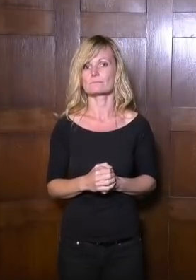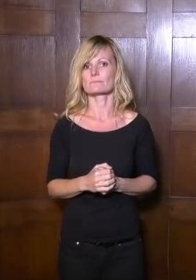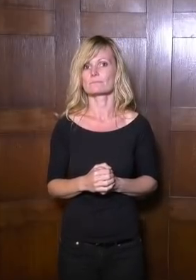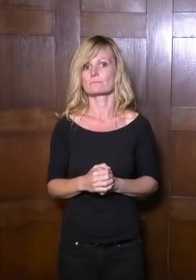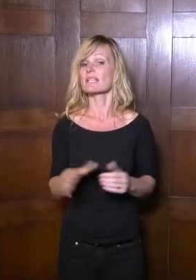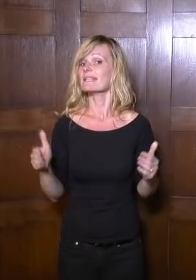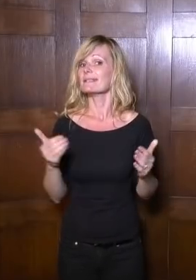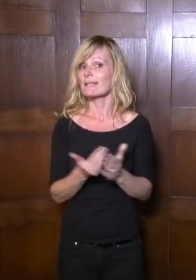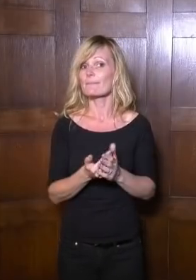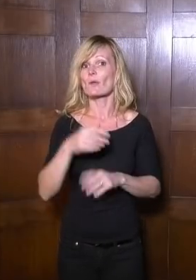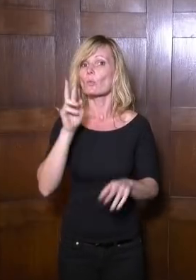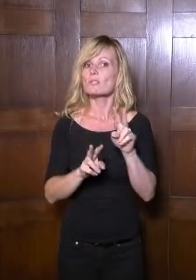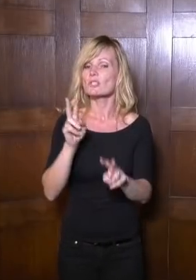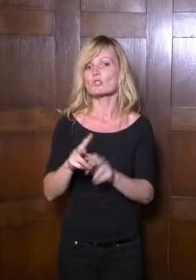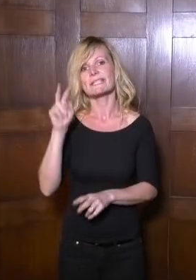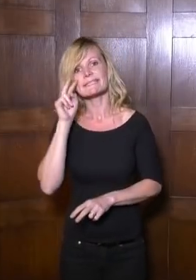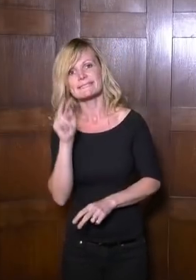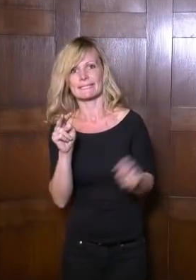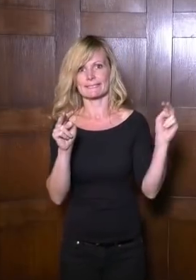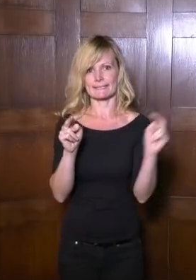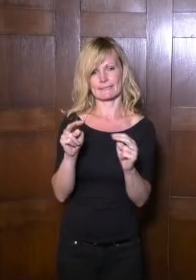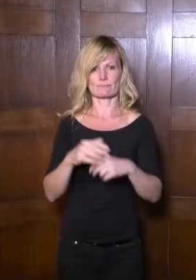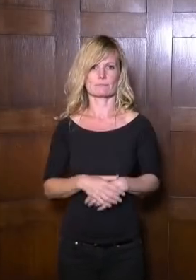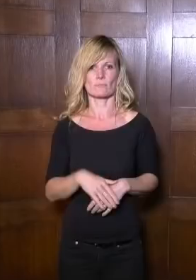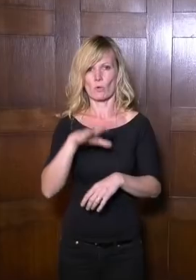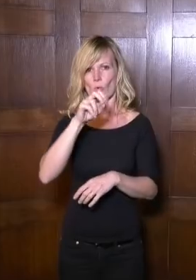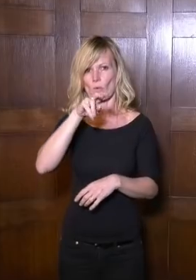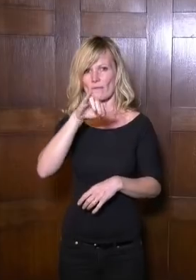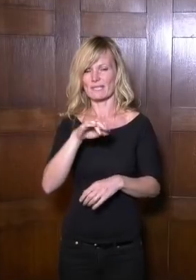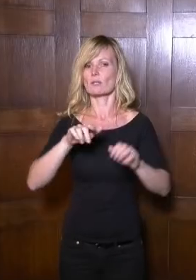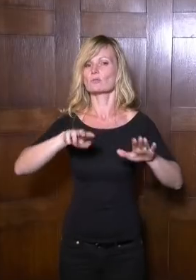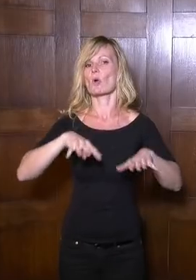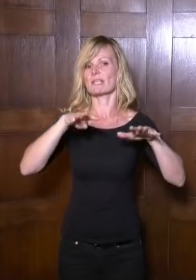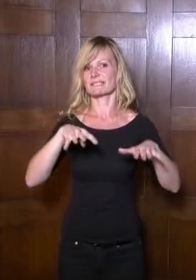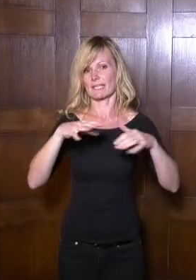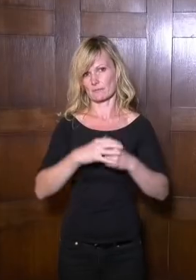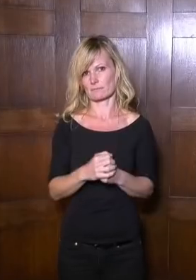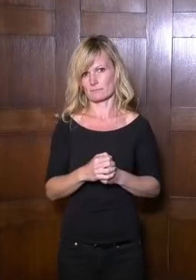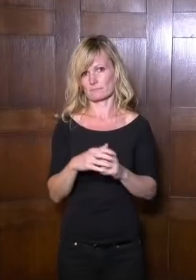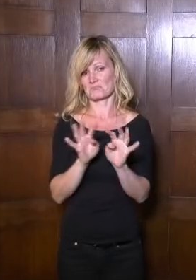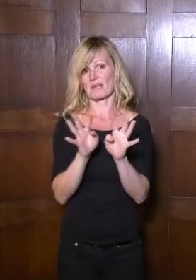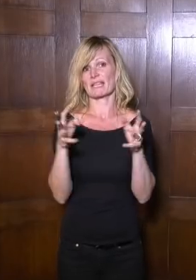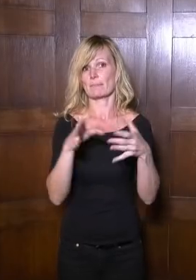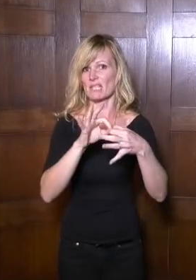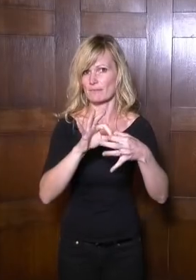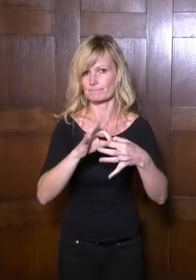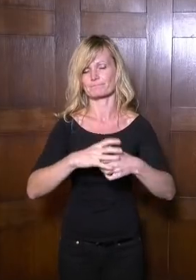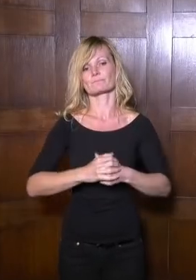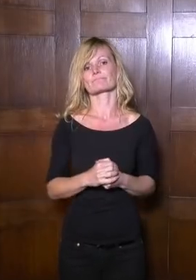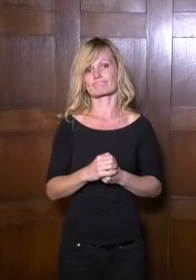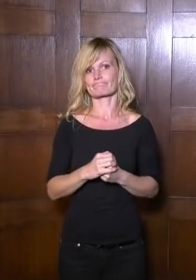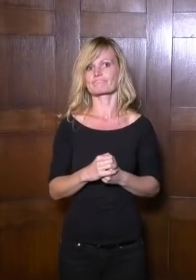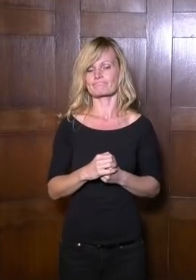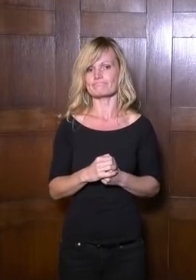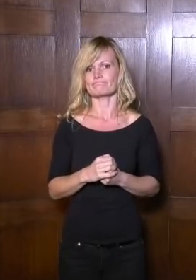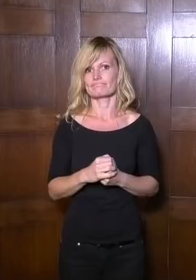Es gibt sehr unterschiedliche Sichten auf die Auswirkungen des Covid-19 und der Pandemie, die damit verbunden ist.